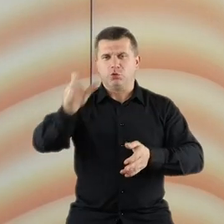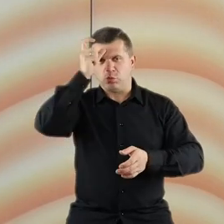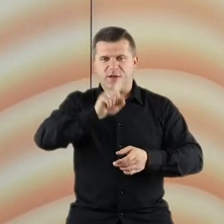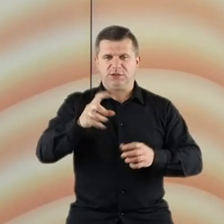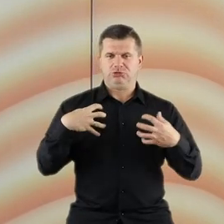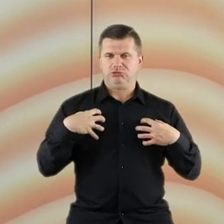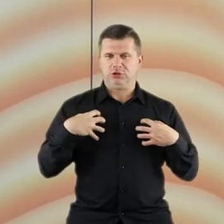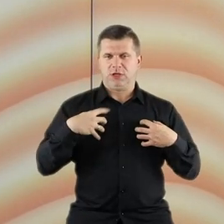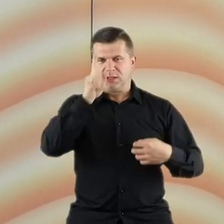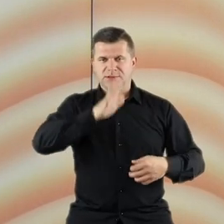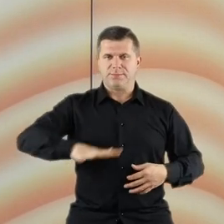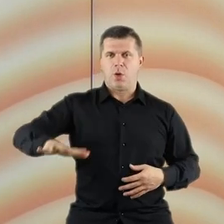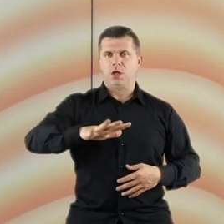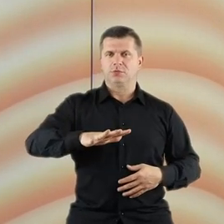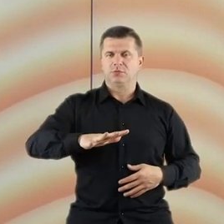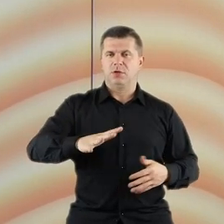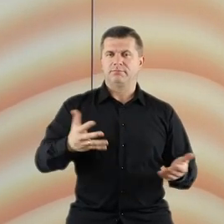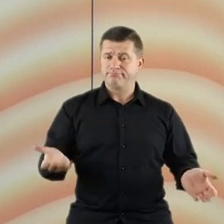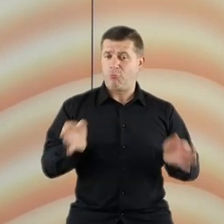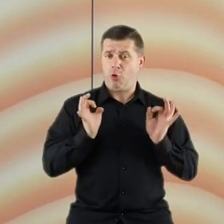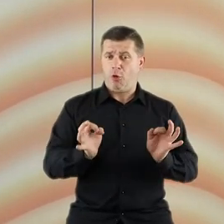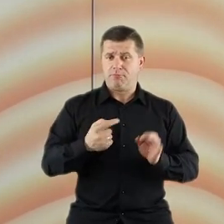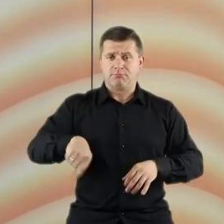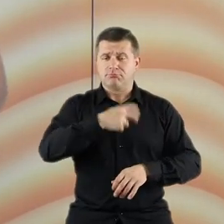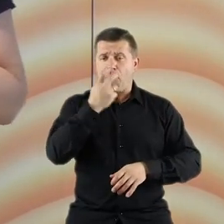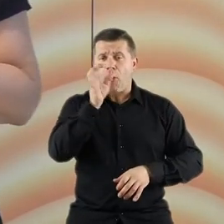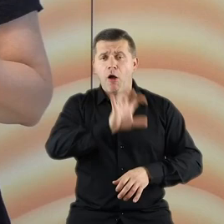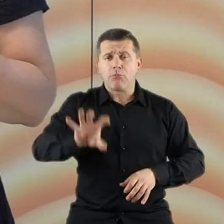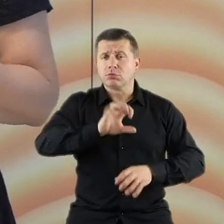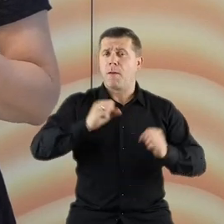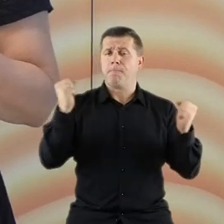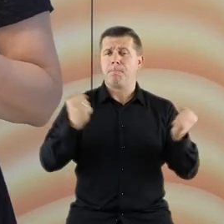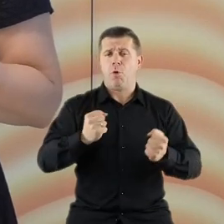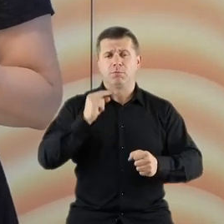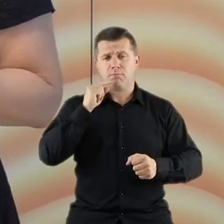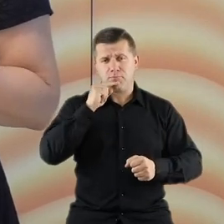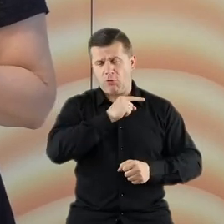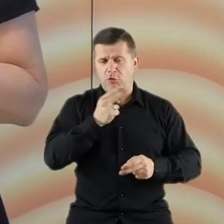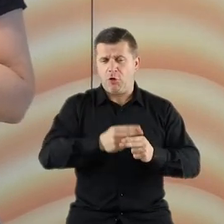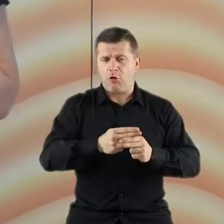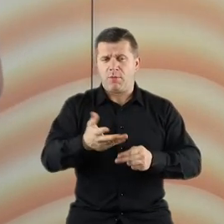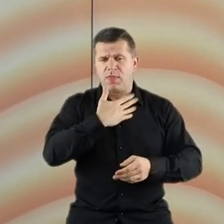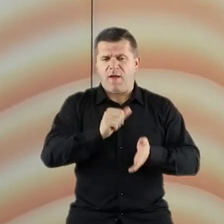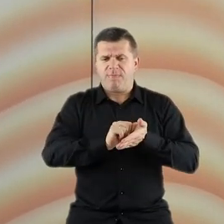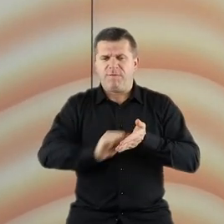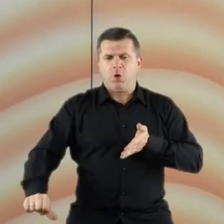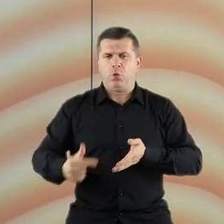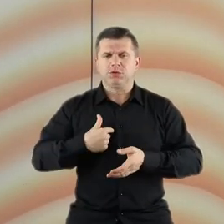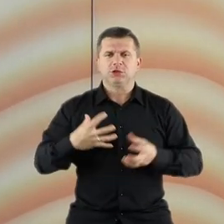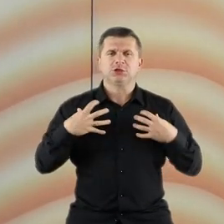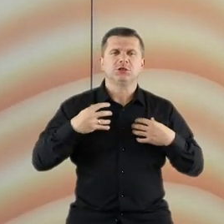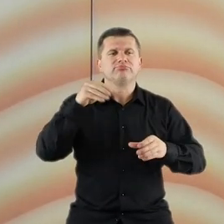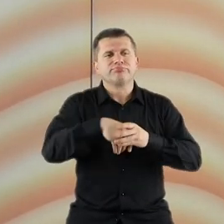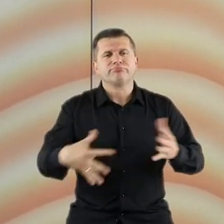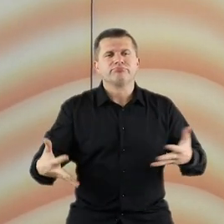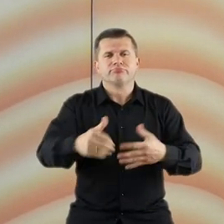człowieka z życia z życia społecznego w cicho obserwujemy jak mocno potrafi choroba wykluczyć nas życia